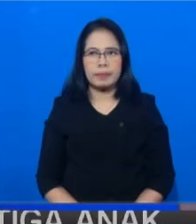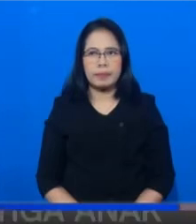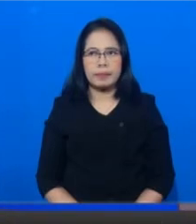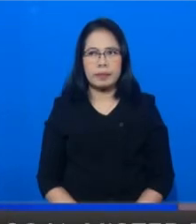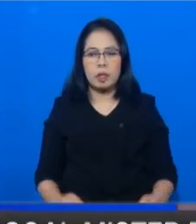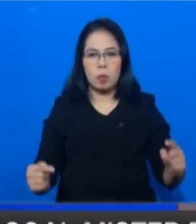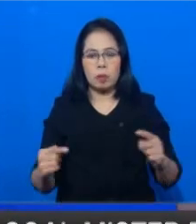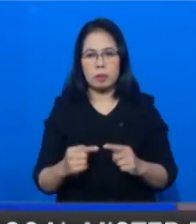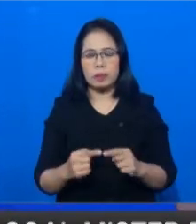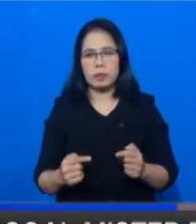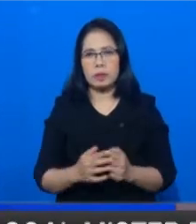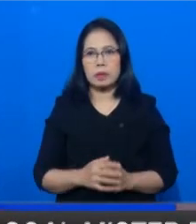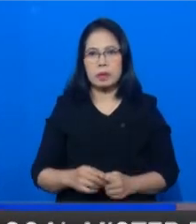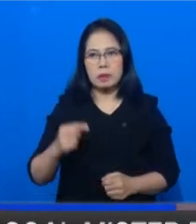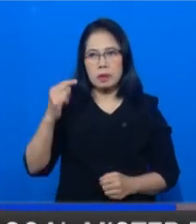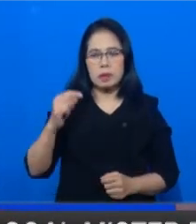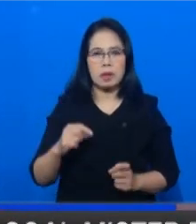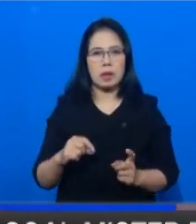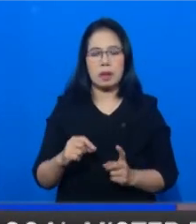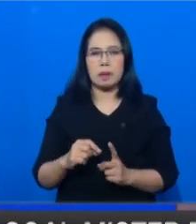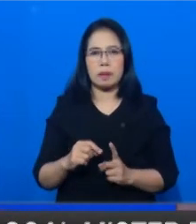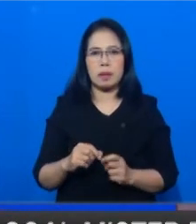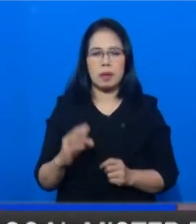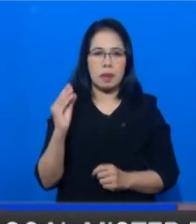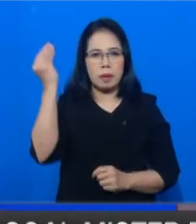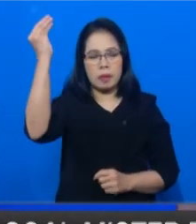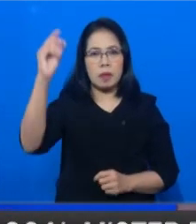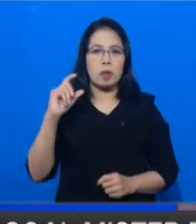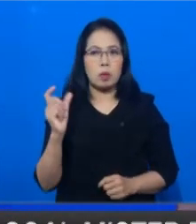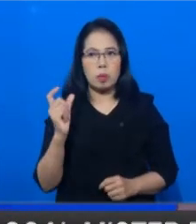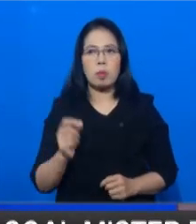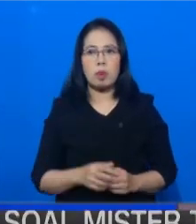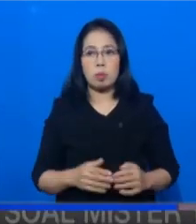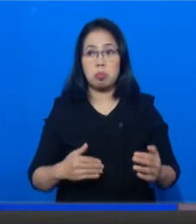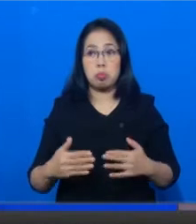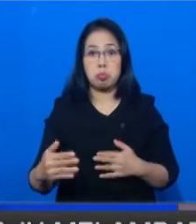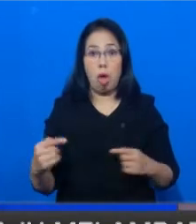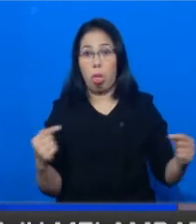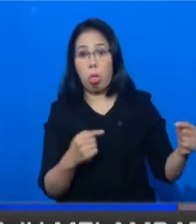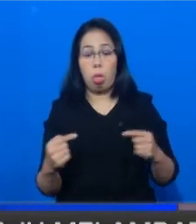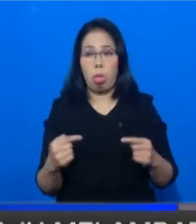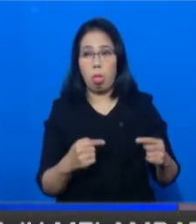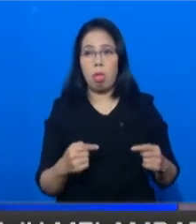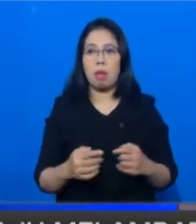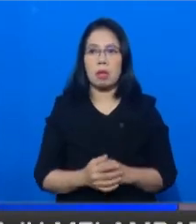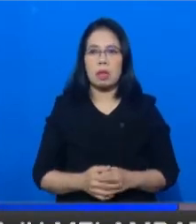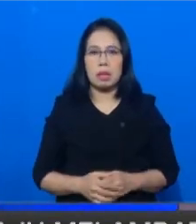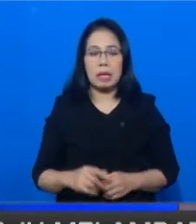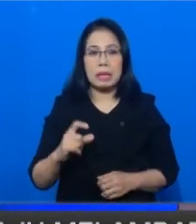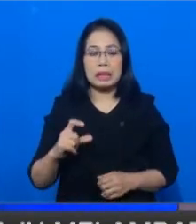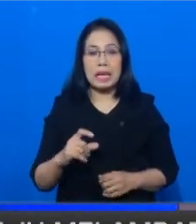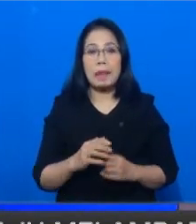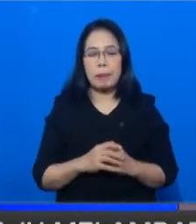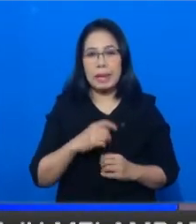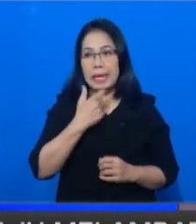Hubungan antara Ketua Umum Partai Kebangkitan Bangsa PKB dengan pimpinan PBNU terus memanas. Saling sahut pernyataan panas antara Caimin dengan Ketum